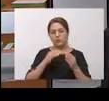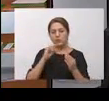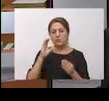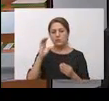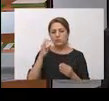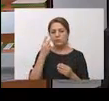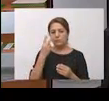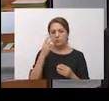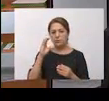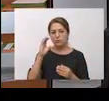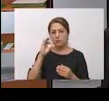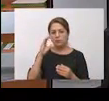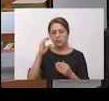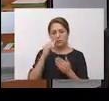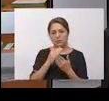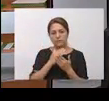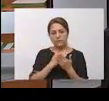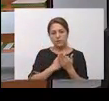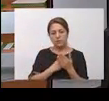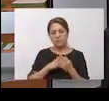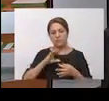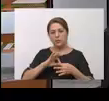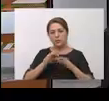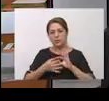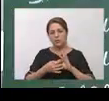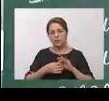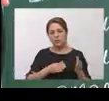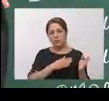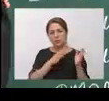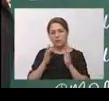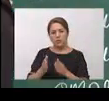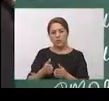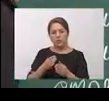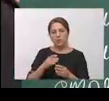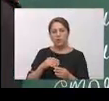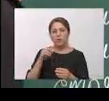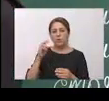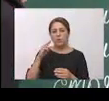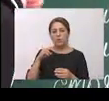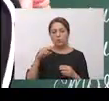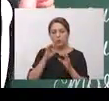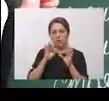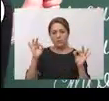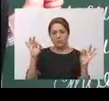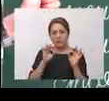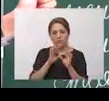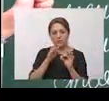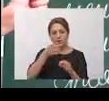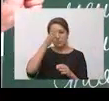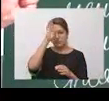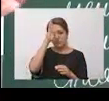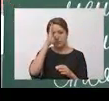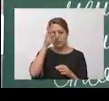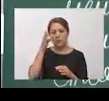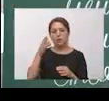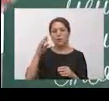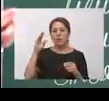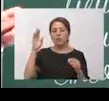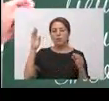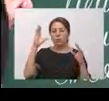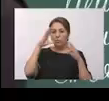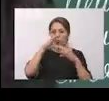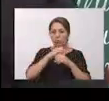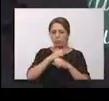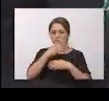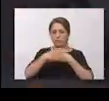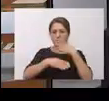предложение. Следующее предложение. Допевали петухи, ночь мешалась с днем. Здесь у